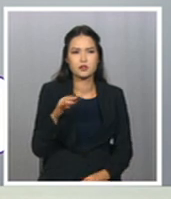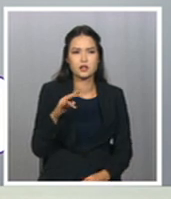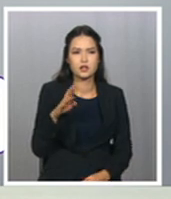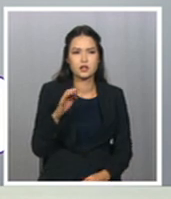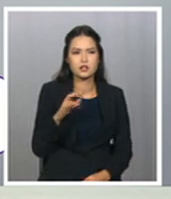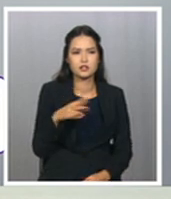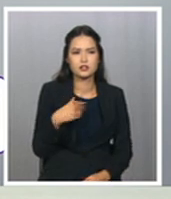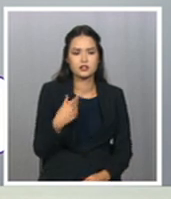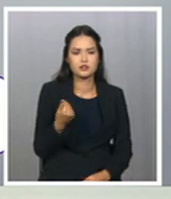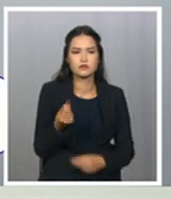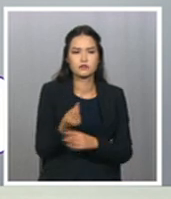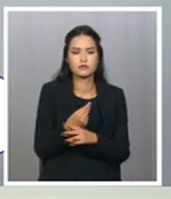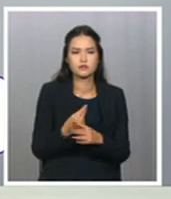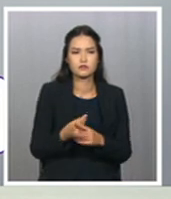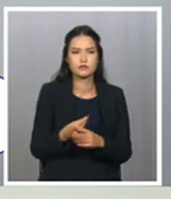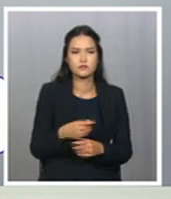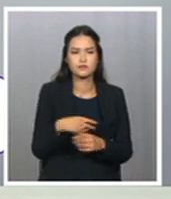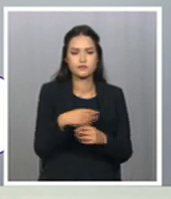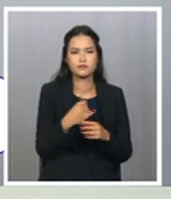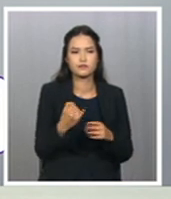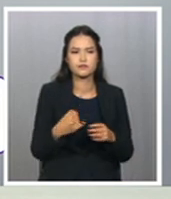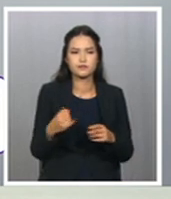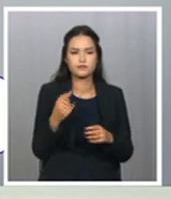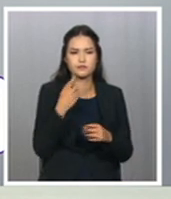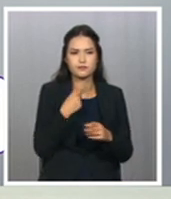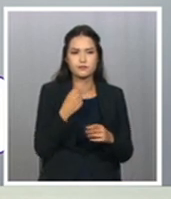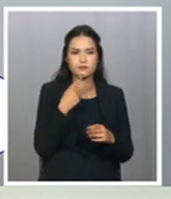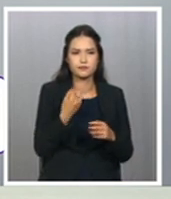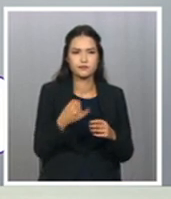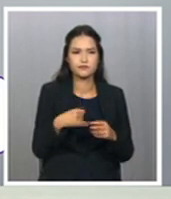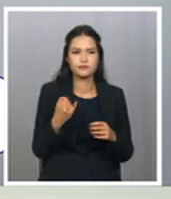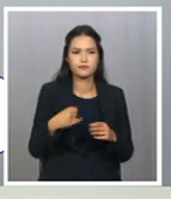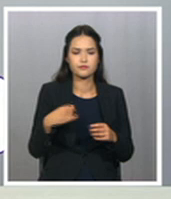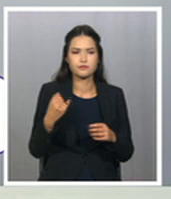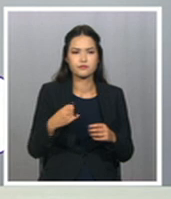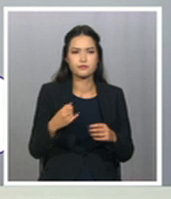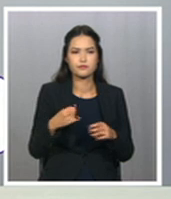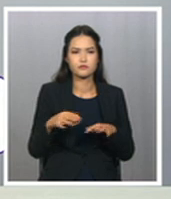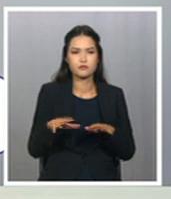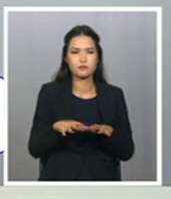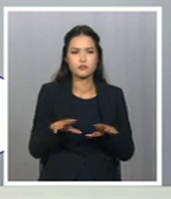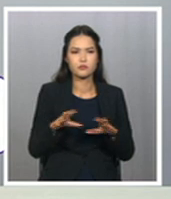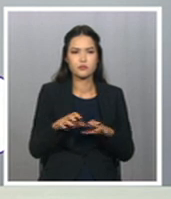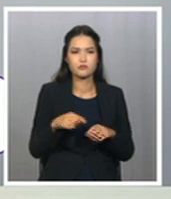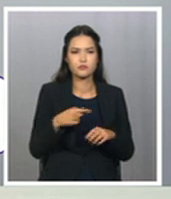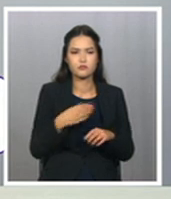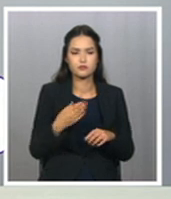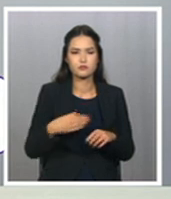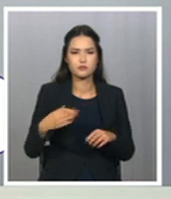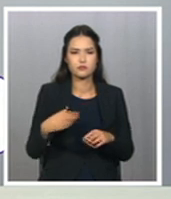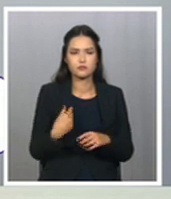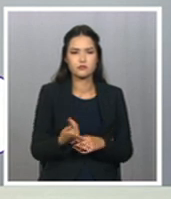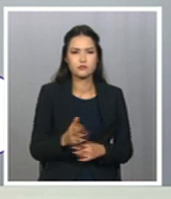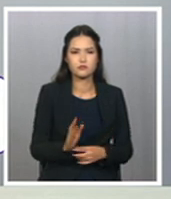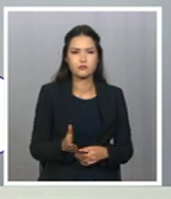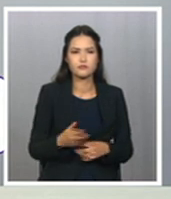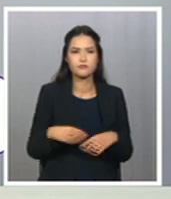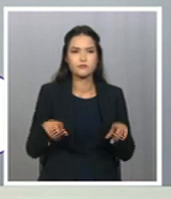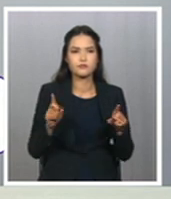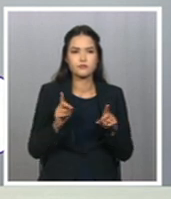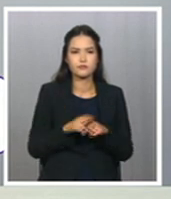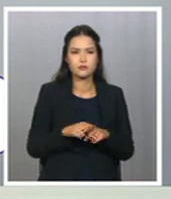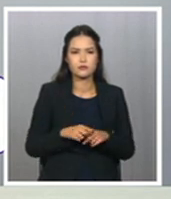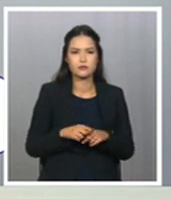және астында төменгі бөлігінде осы математикалық маятник тербелісінің графигі салынған. Бұл жерде біз